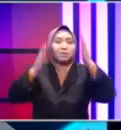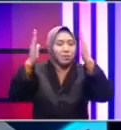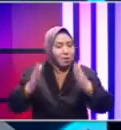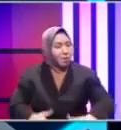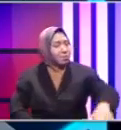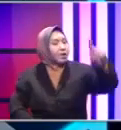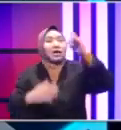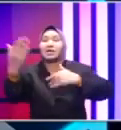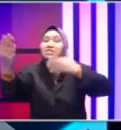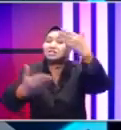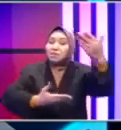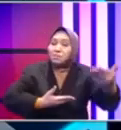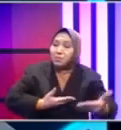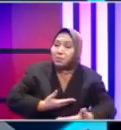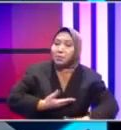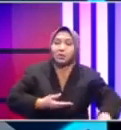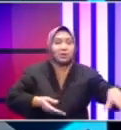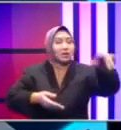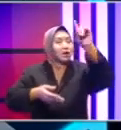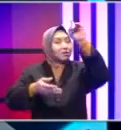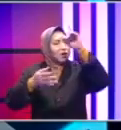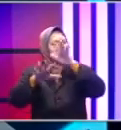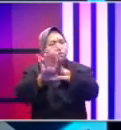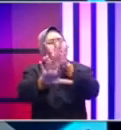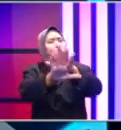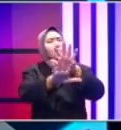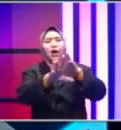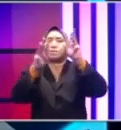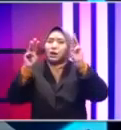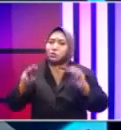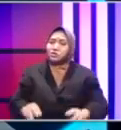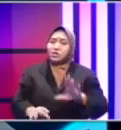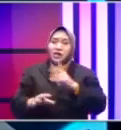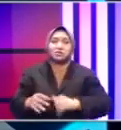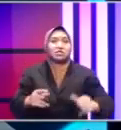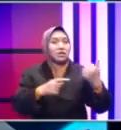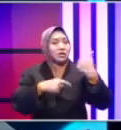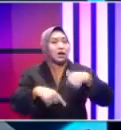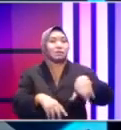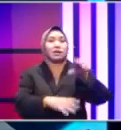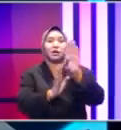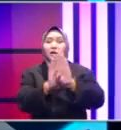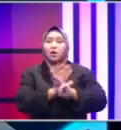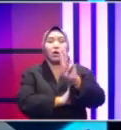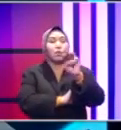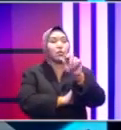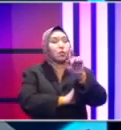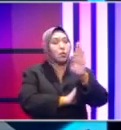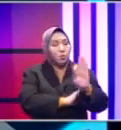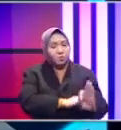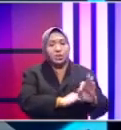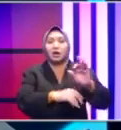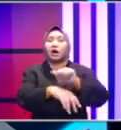Allah Subhanahu ta'ala untuk bersama dengan jutaan manusia yang kini sedang berwukuf di Arafah itu betul jadi